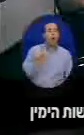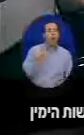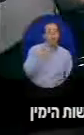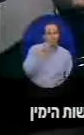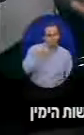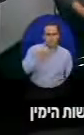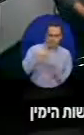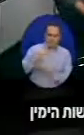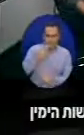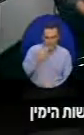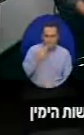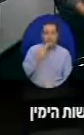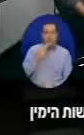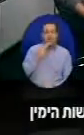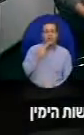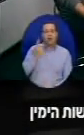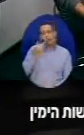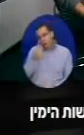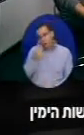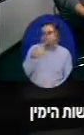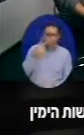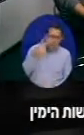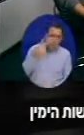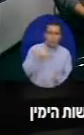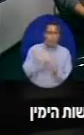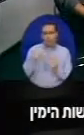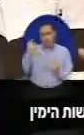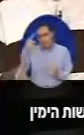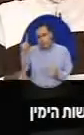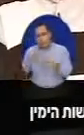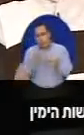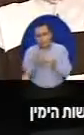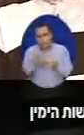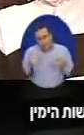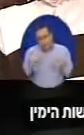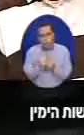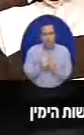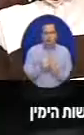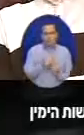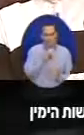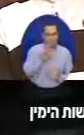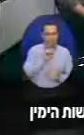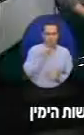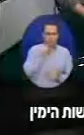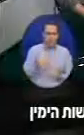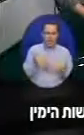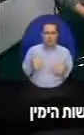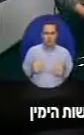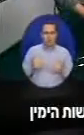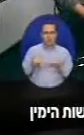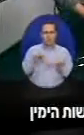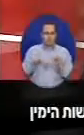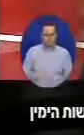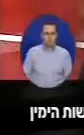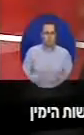שבועיים, ייתן לדברים להרגע, או שימצא נוסח אחר, או שידחו את ההצבעות, נתניהו לא רוצה בחירות. אז אני רוצה לחדד